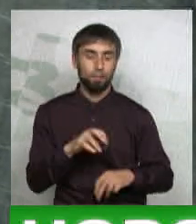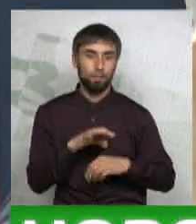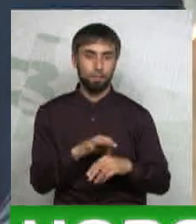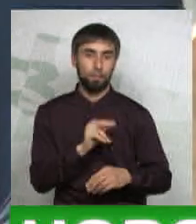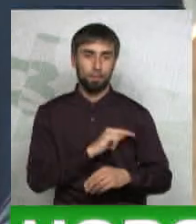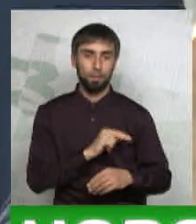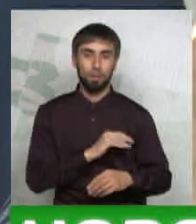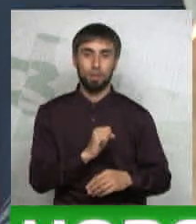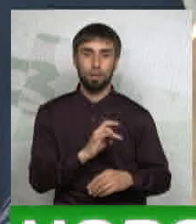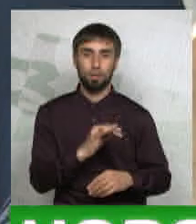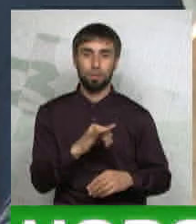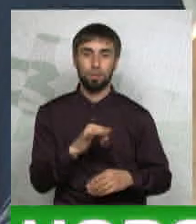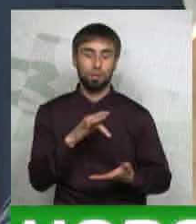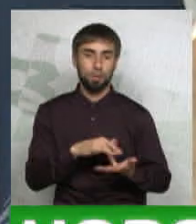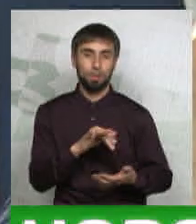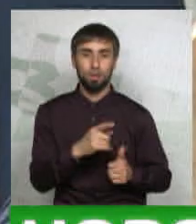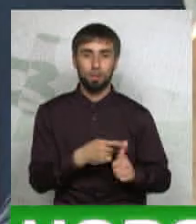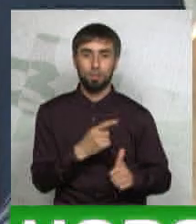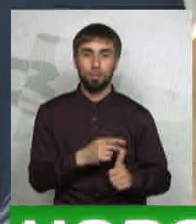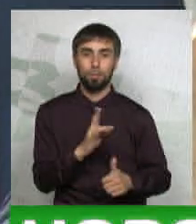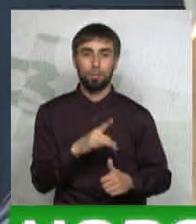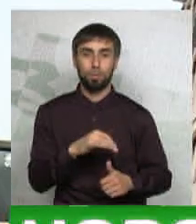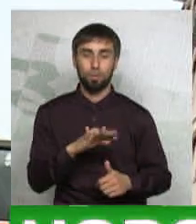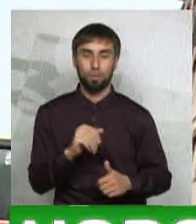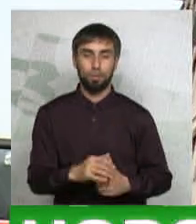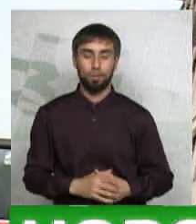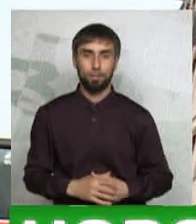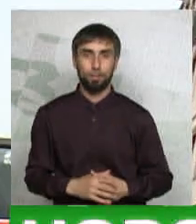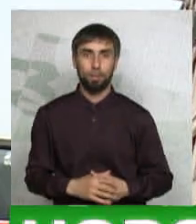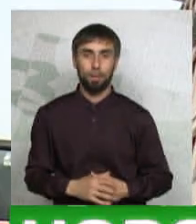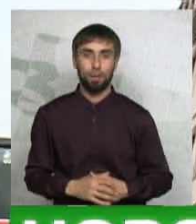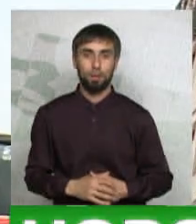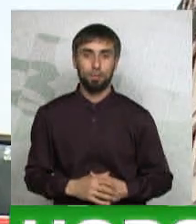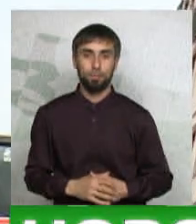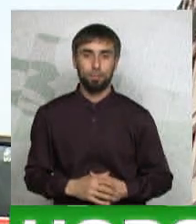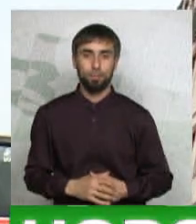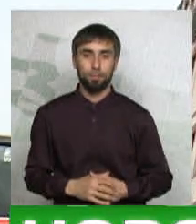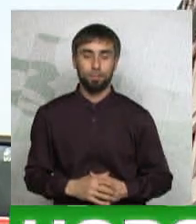проводят работники археологического центра имени Крупного. Диана Дударова, Умар Газиев, Новости 24.